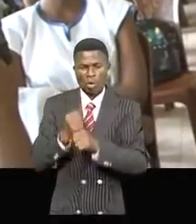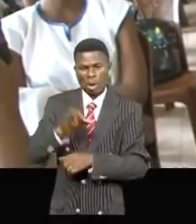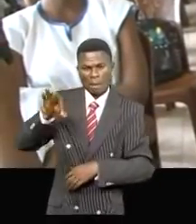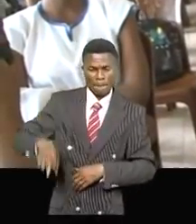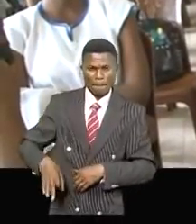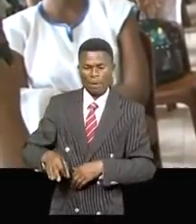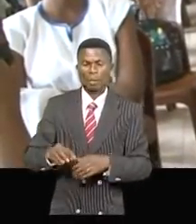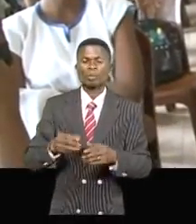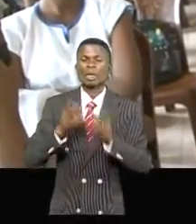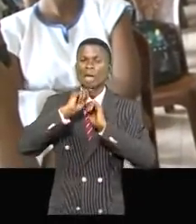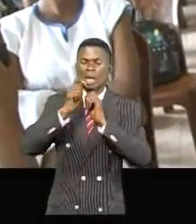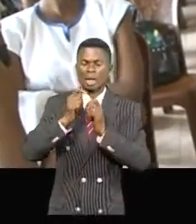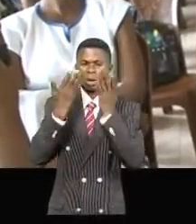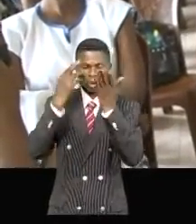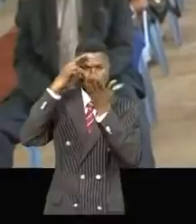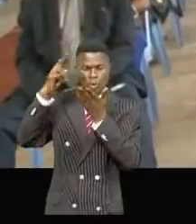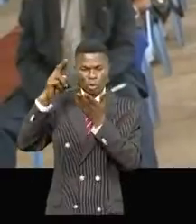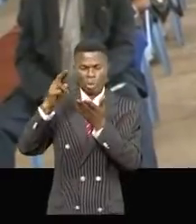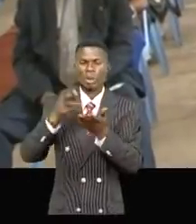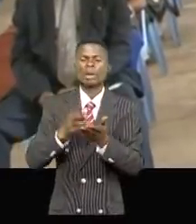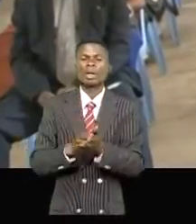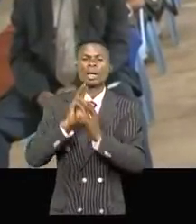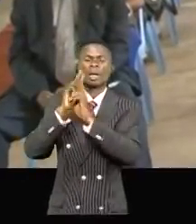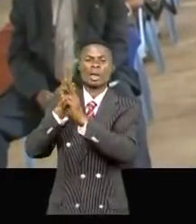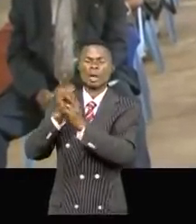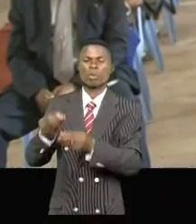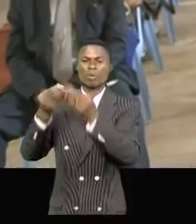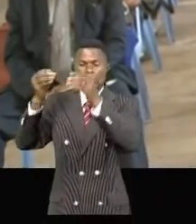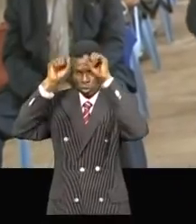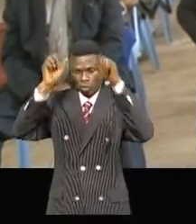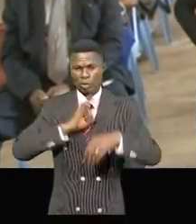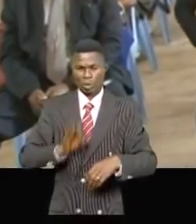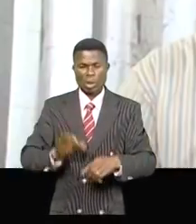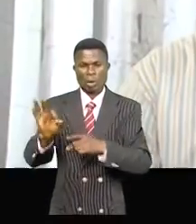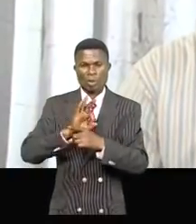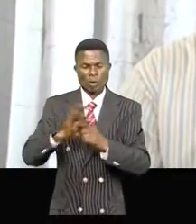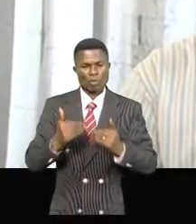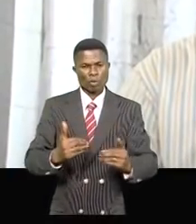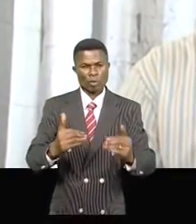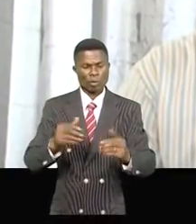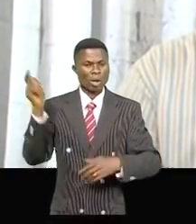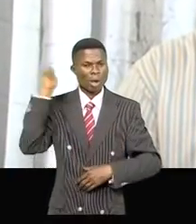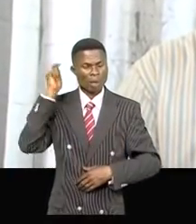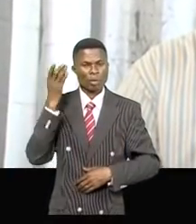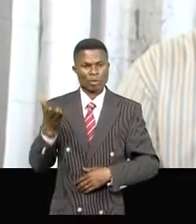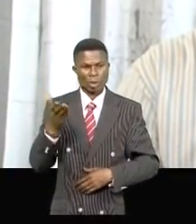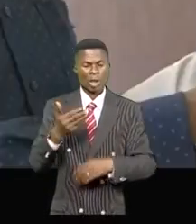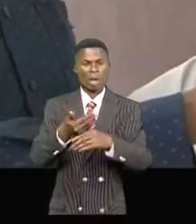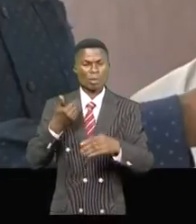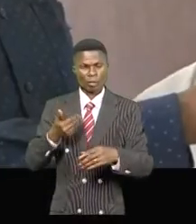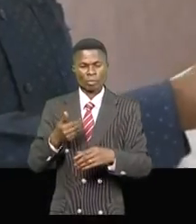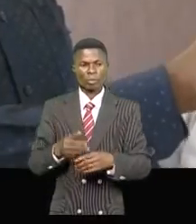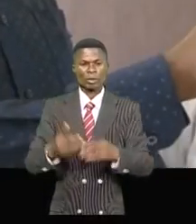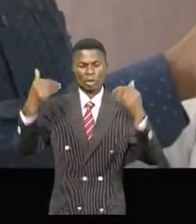bus scolaires. Un plaidoyer qu'il fera auprès du chef, mais aussi pour la formation continue des professeurs. Bien avant,